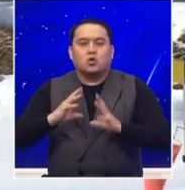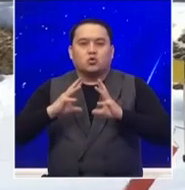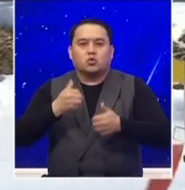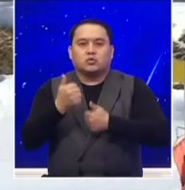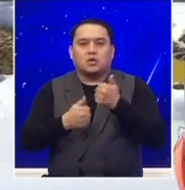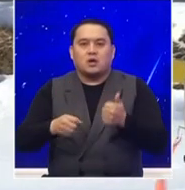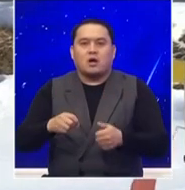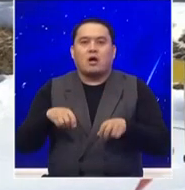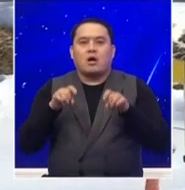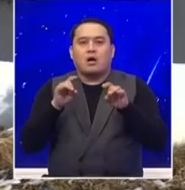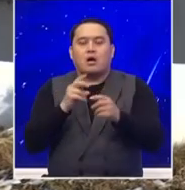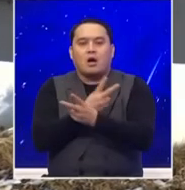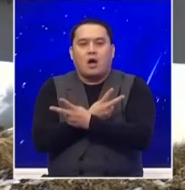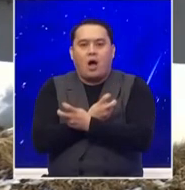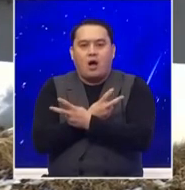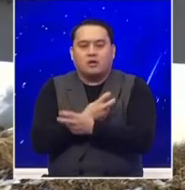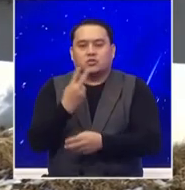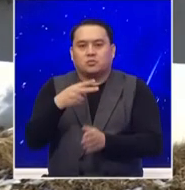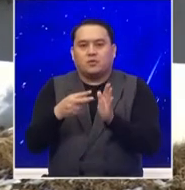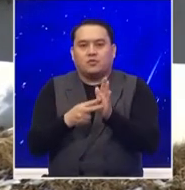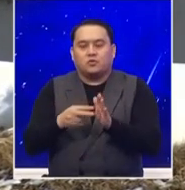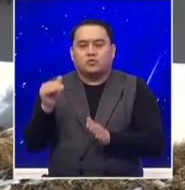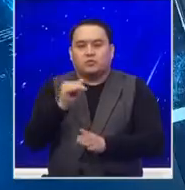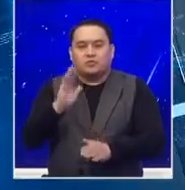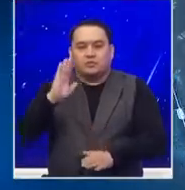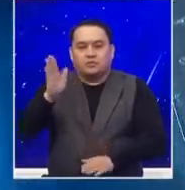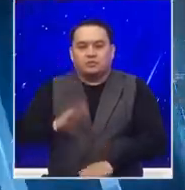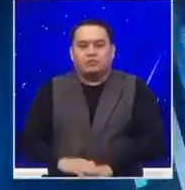жарыс Австрияда ақпанның 28 күні жалауын желбіретпек.